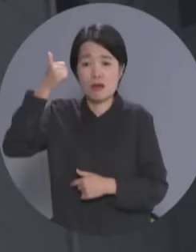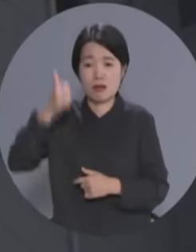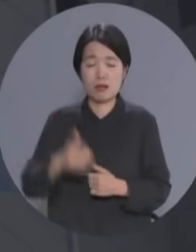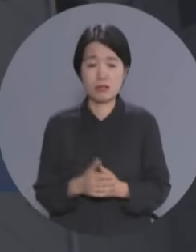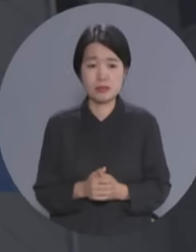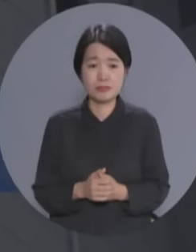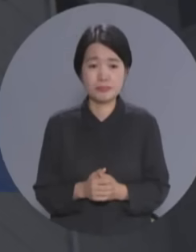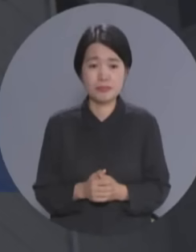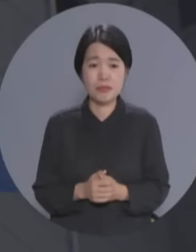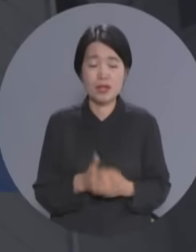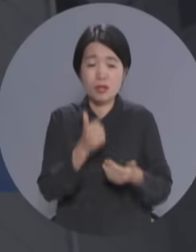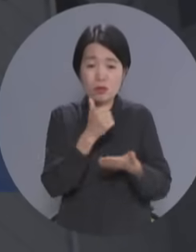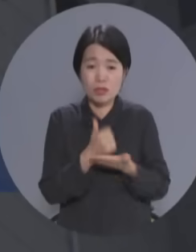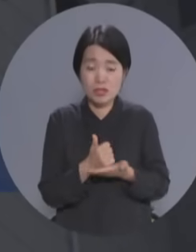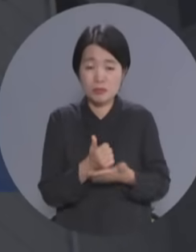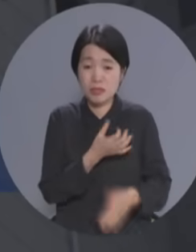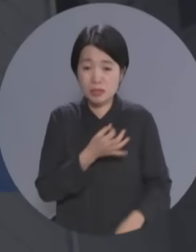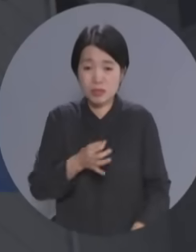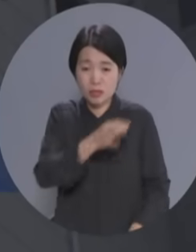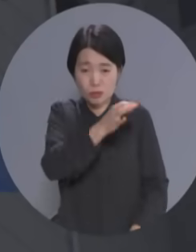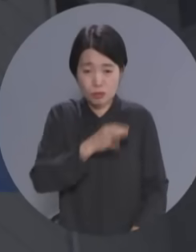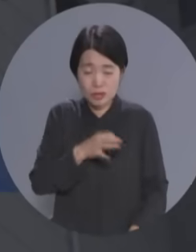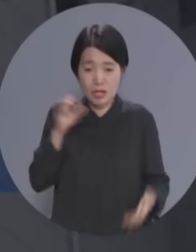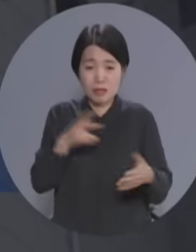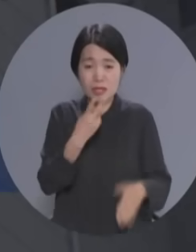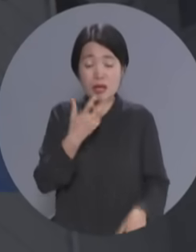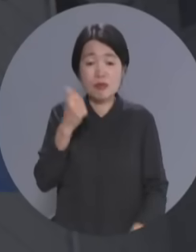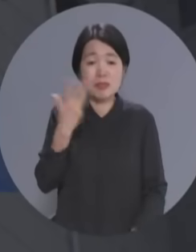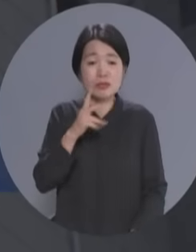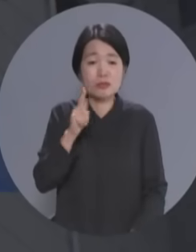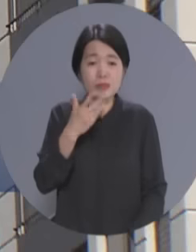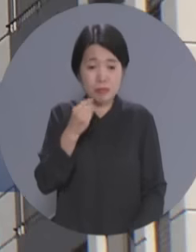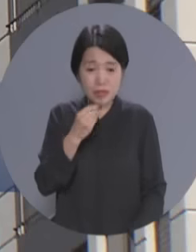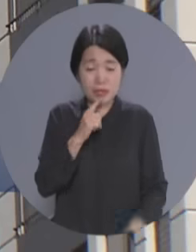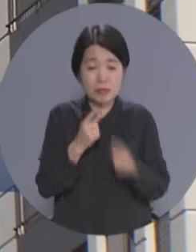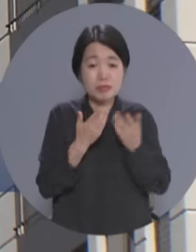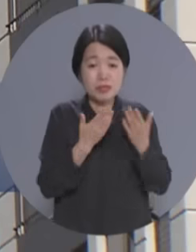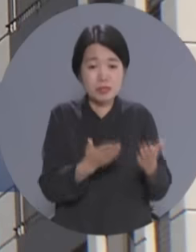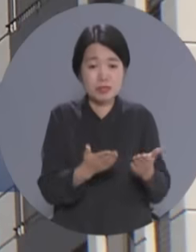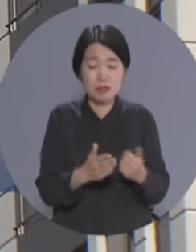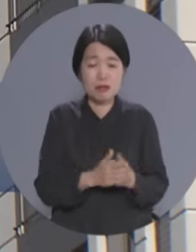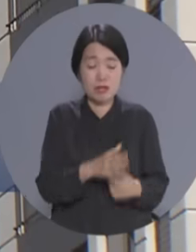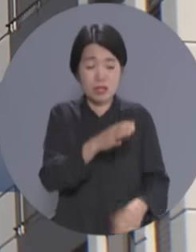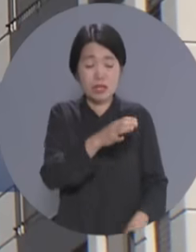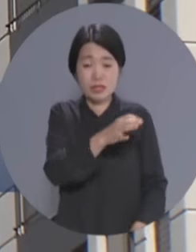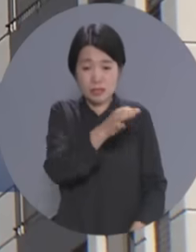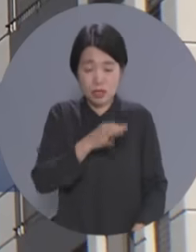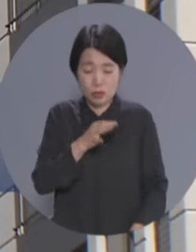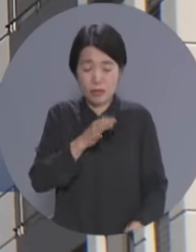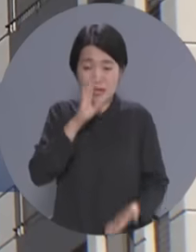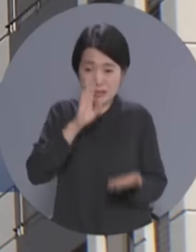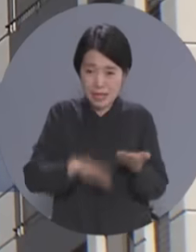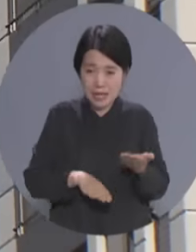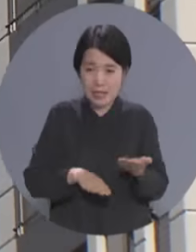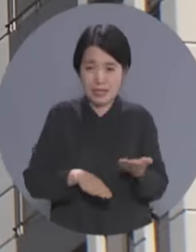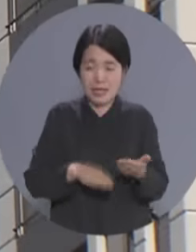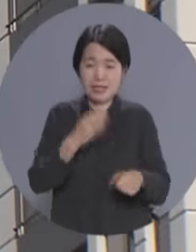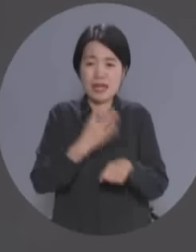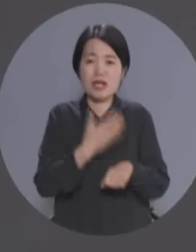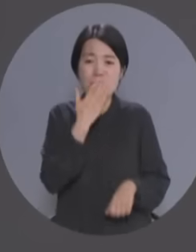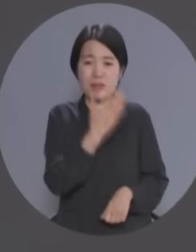납질 금액이 2억 4,600 이잖아요 네네 근데 제가 말씀드린 건 그 금액 이하로 저희가 정리할